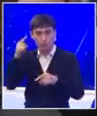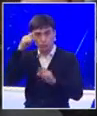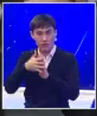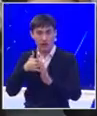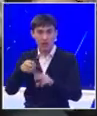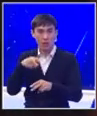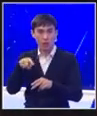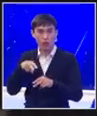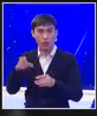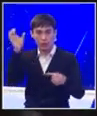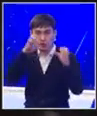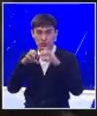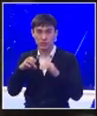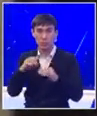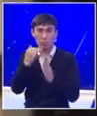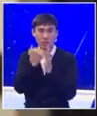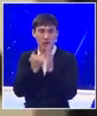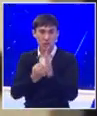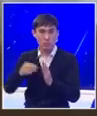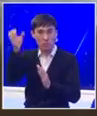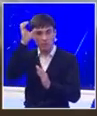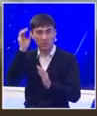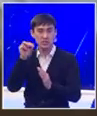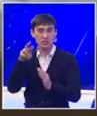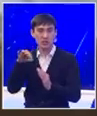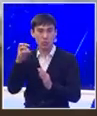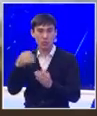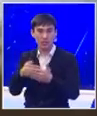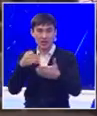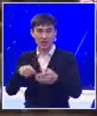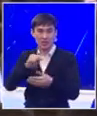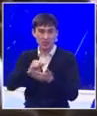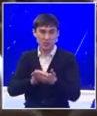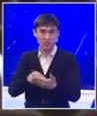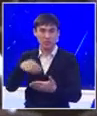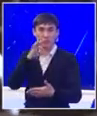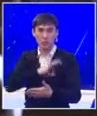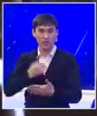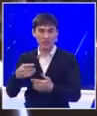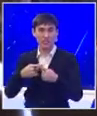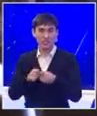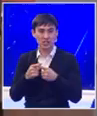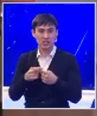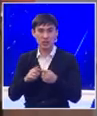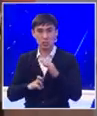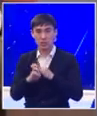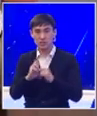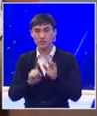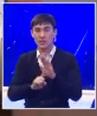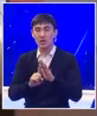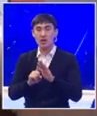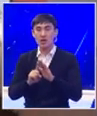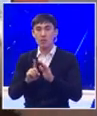вузах по автоматизированной программе профессора могут заранее записаться и воспользоваться их технической базой а с хатой